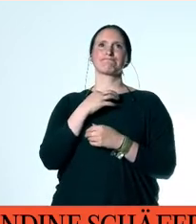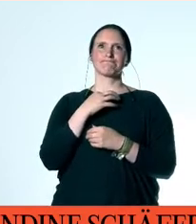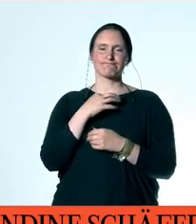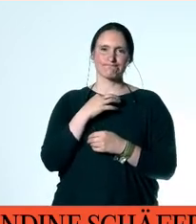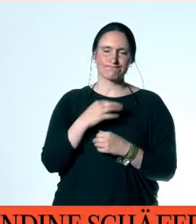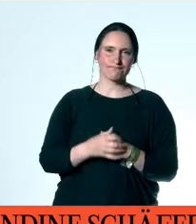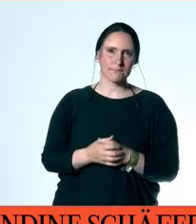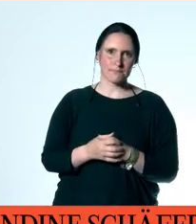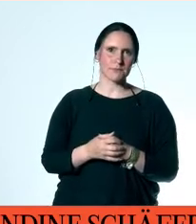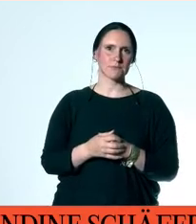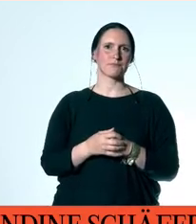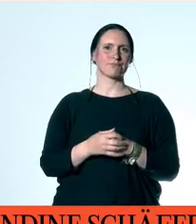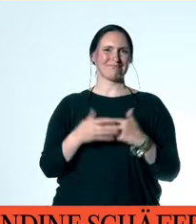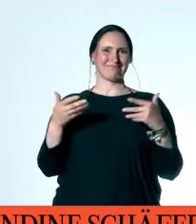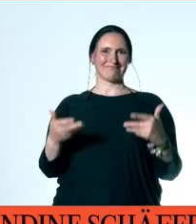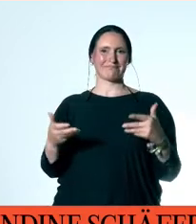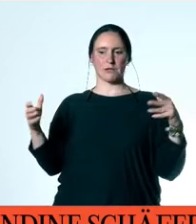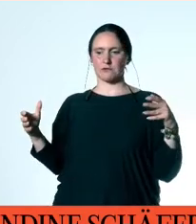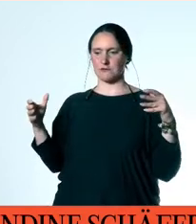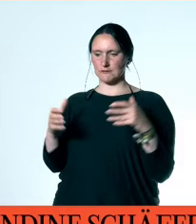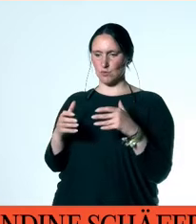I just think about colonization as